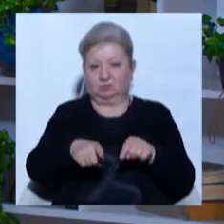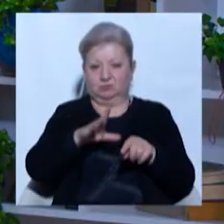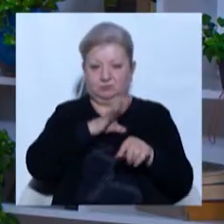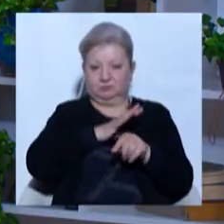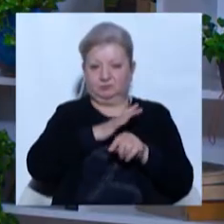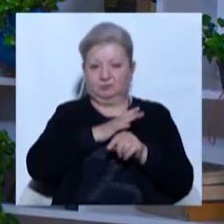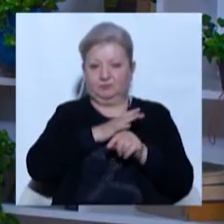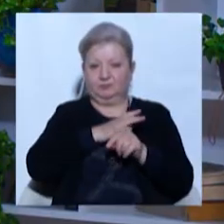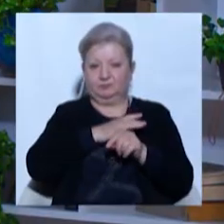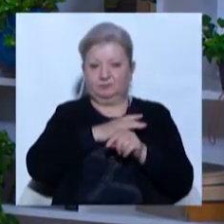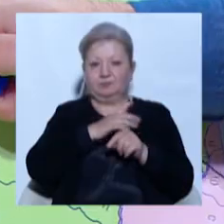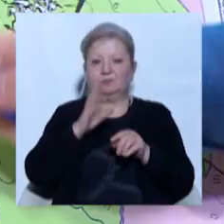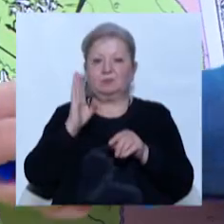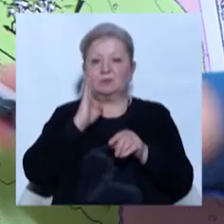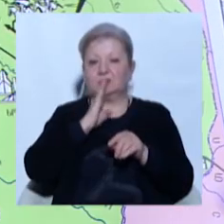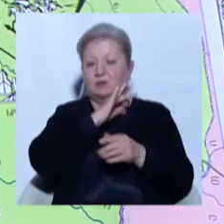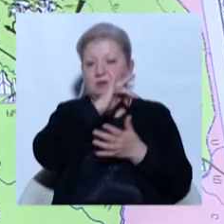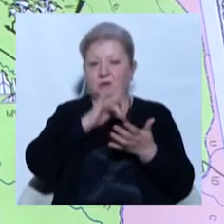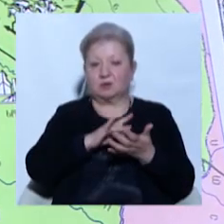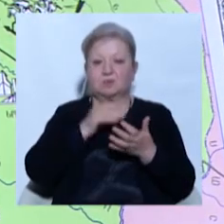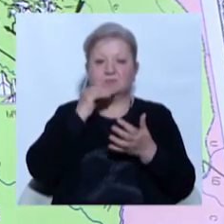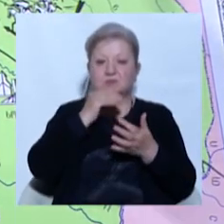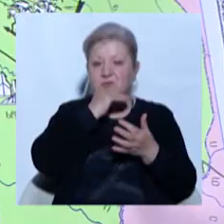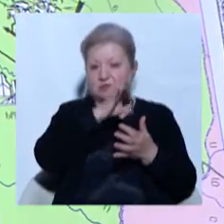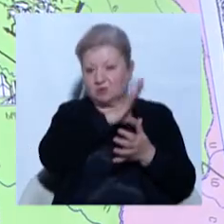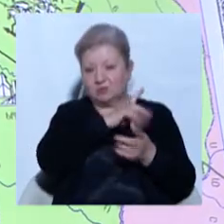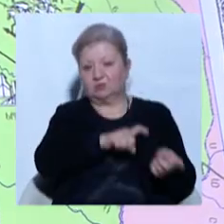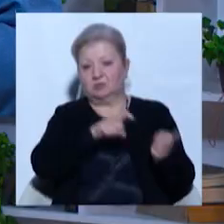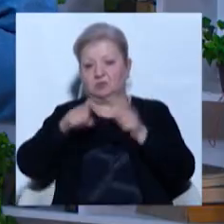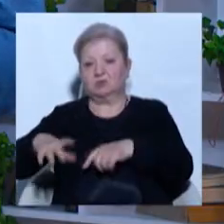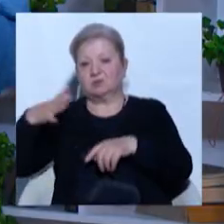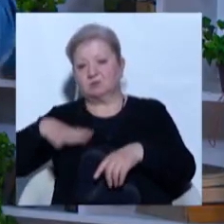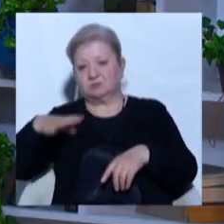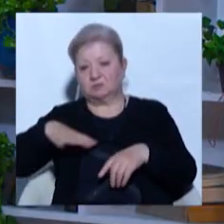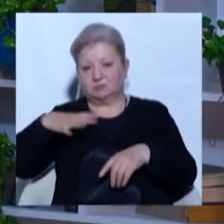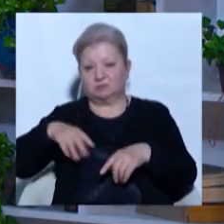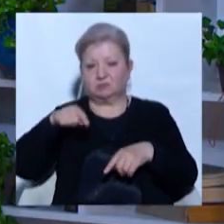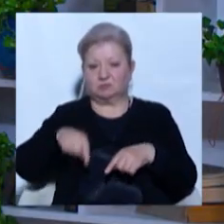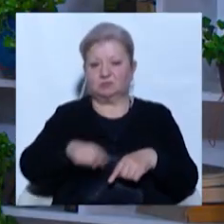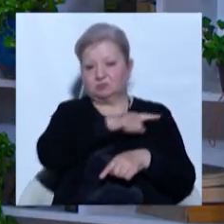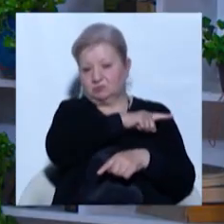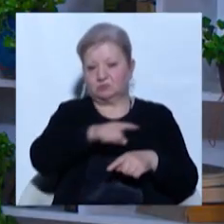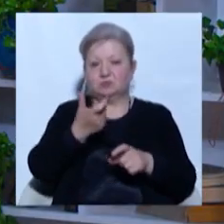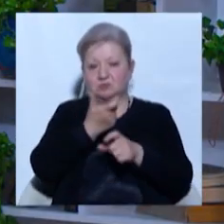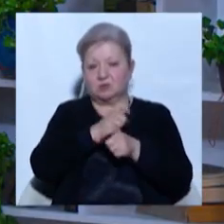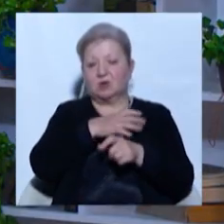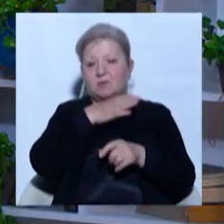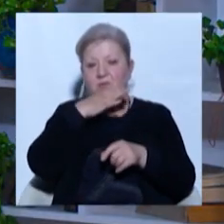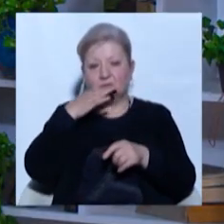დაწესება. დედაქალაქი ცხეთთან თბილისში გადმოვიდა. დამეთანხმებით, ერთი მეფის მოღვაწეობისათვის ეს საკმაოდ ბევრი